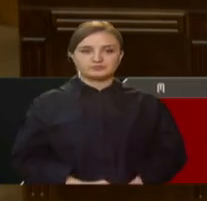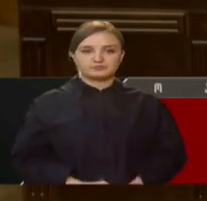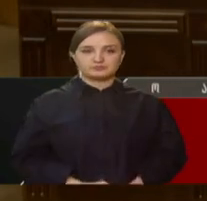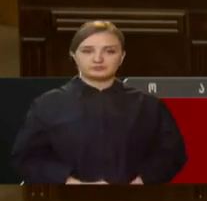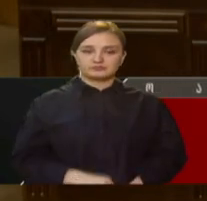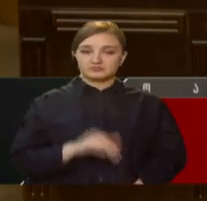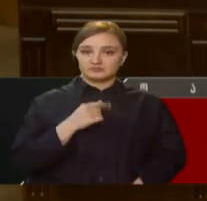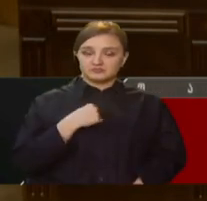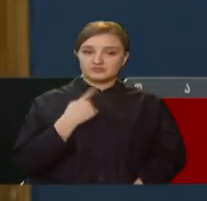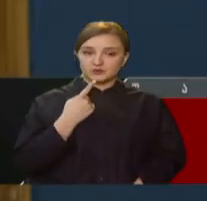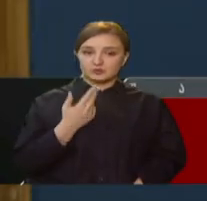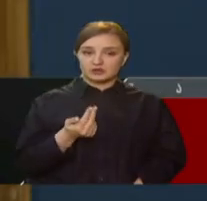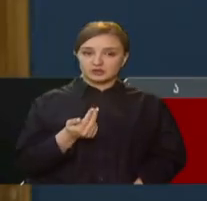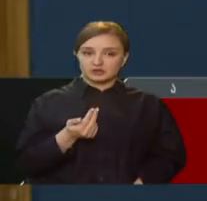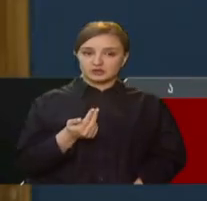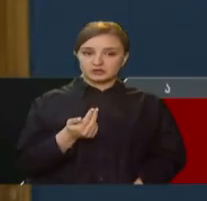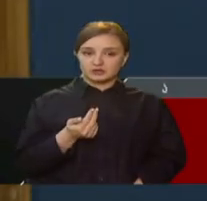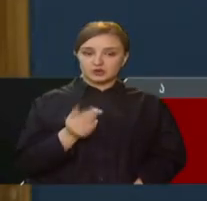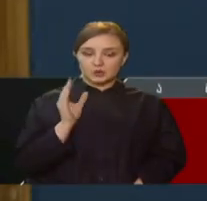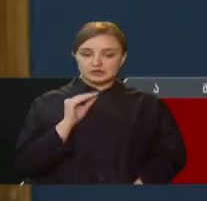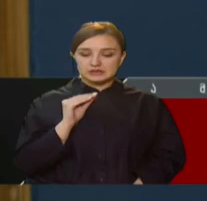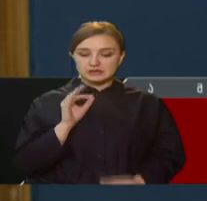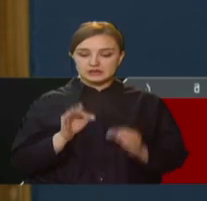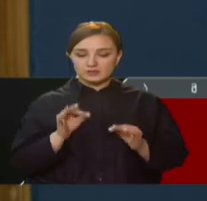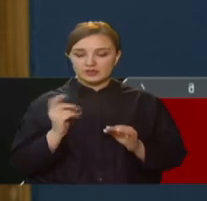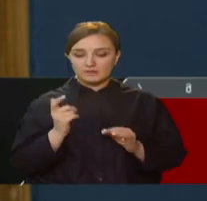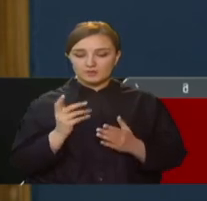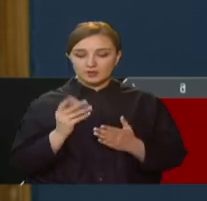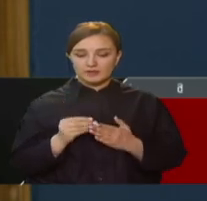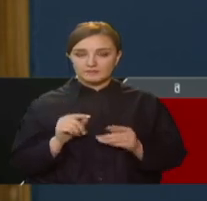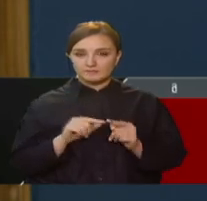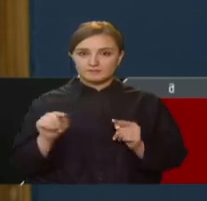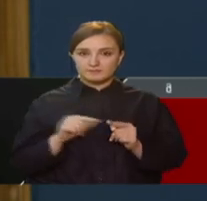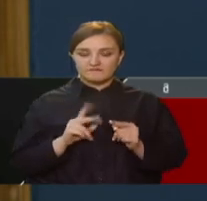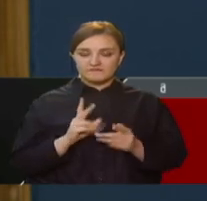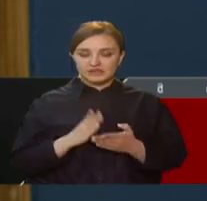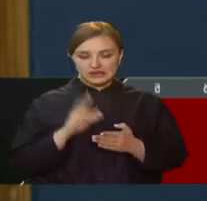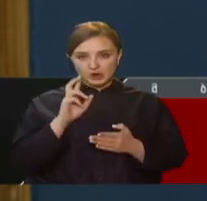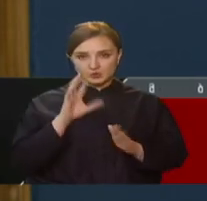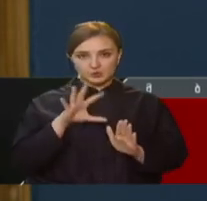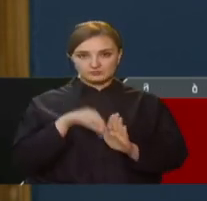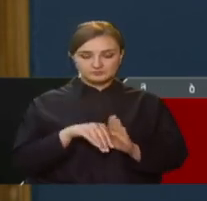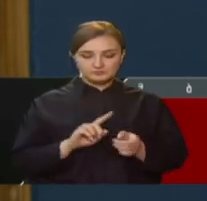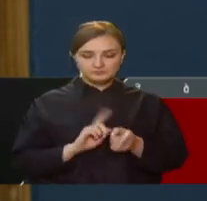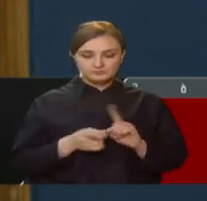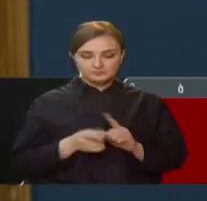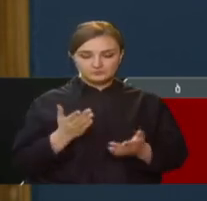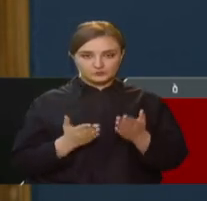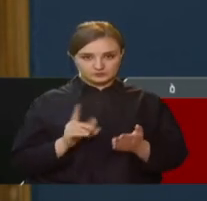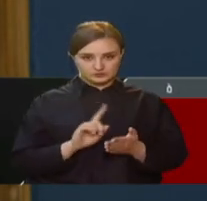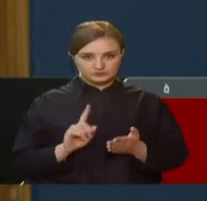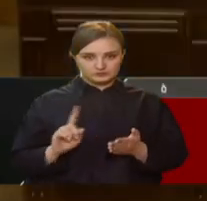მე ვიტყოდი, რომ კი, სასამართლოს დამოუკიდებლობაზე ზეგავლენა ახდენს არა ის, თუ ვინ არის ხელისუფლებაში, არამედ თუ